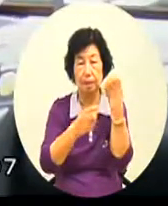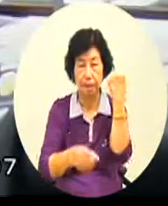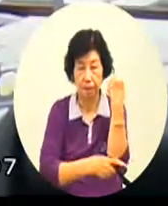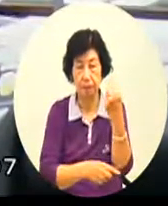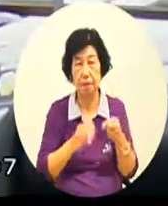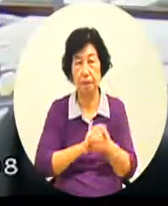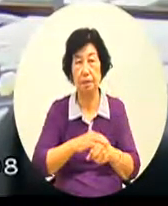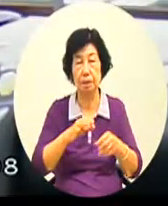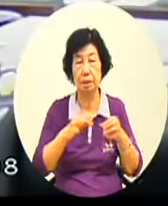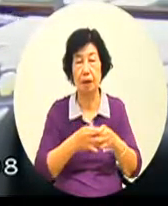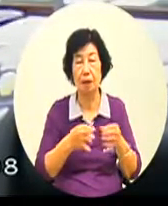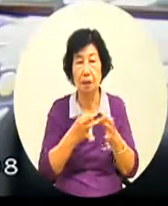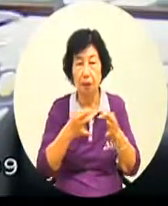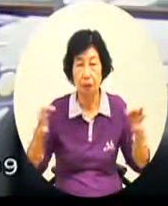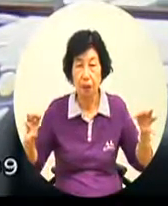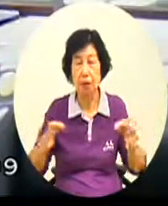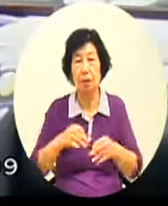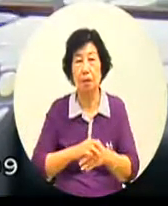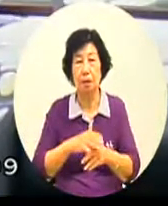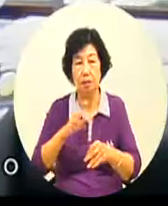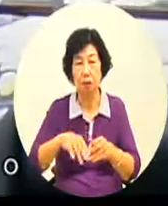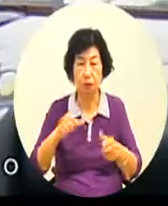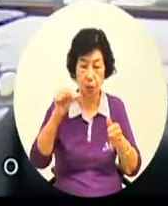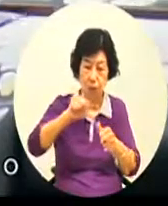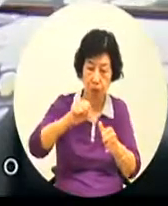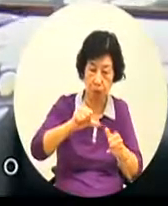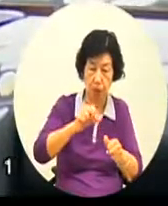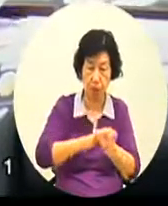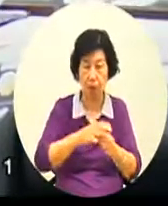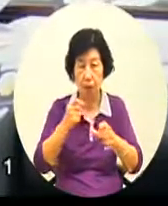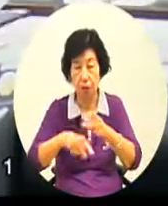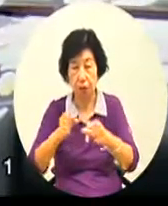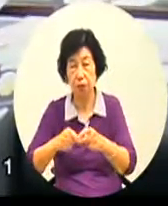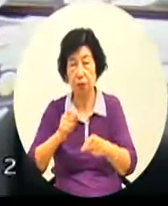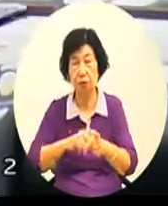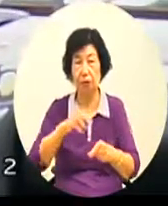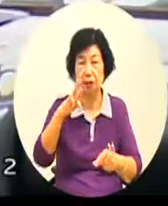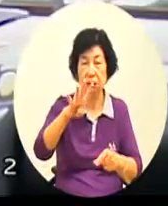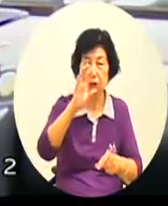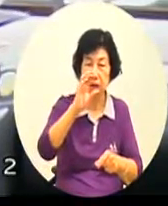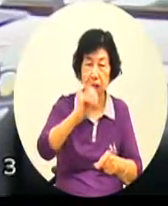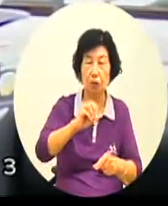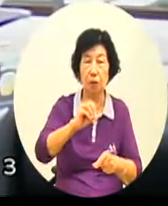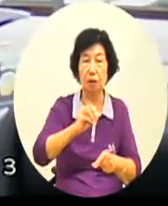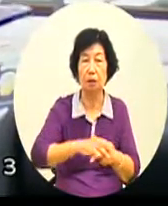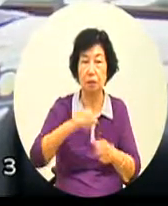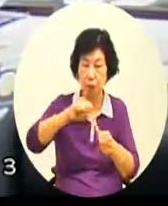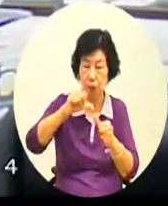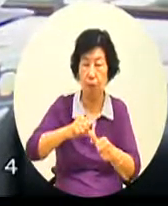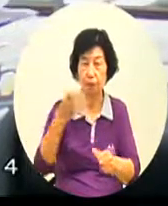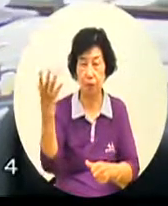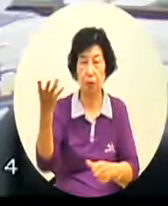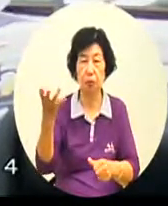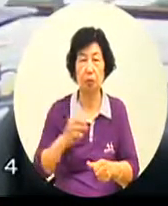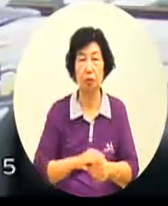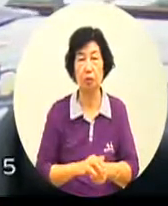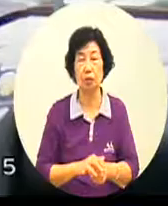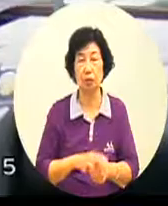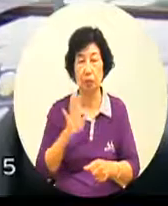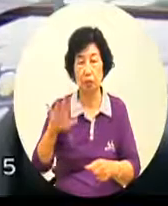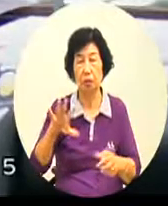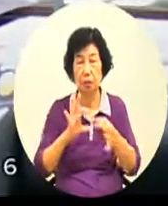面有91家，开罚了每一家大概是4万到13万不等。其实这样子罚起来也还蛮多钱的。那这有关于